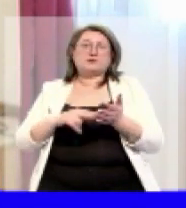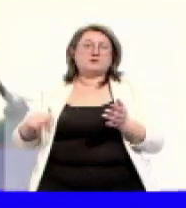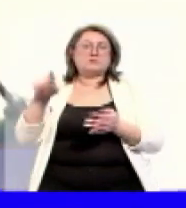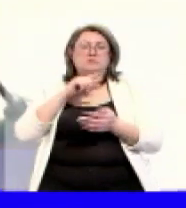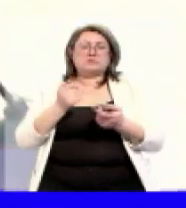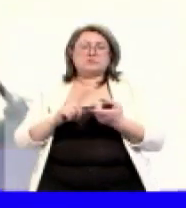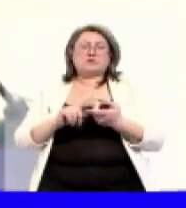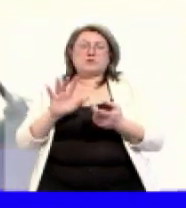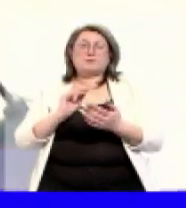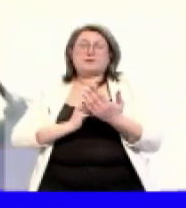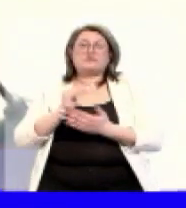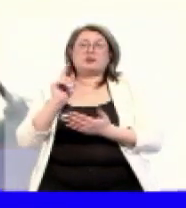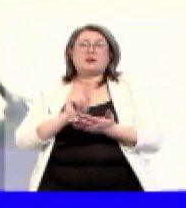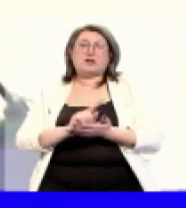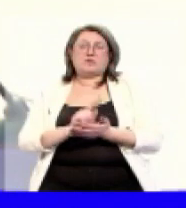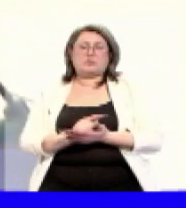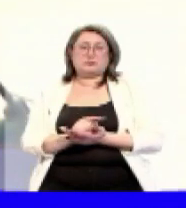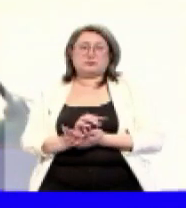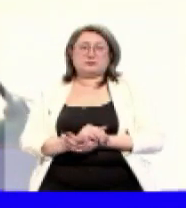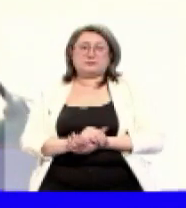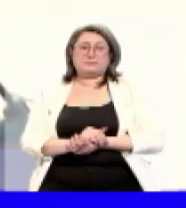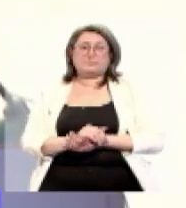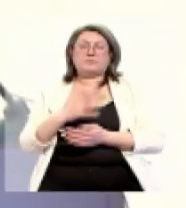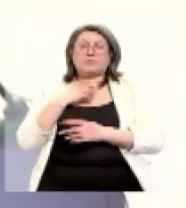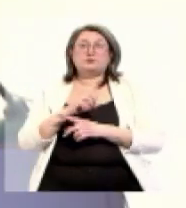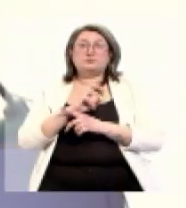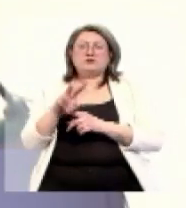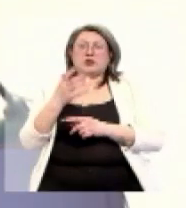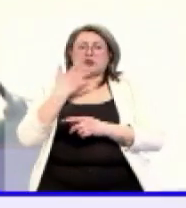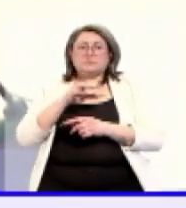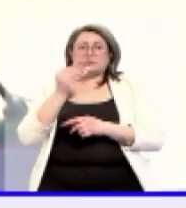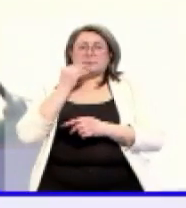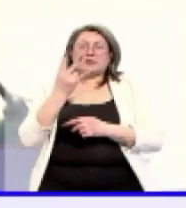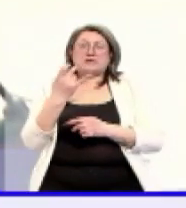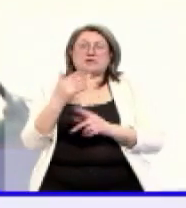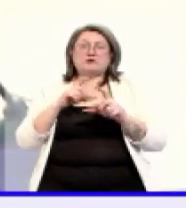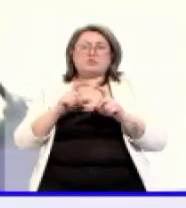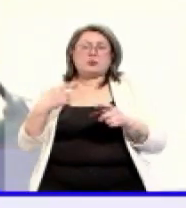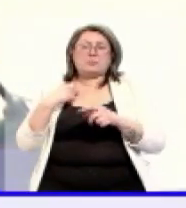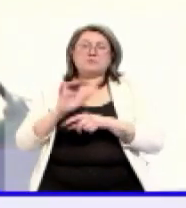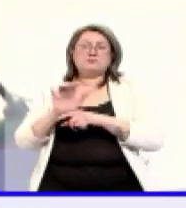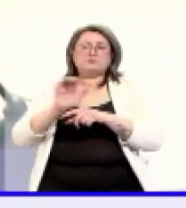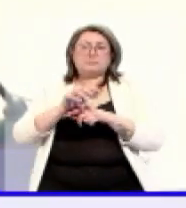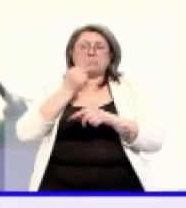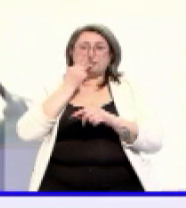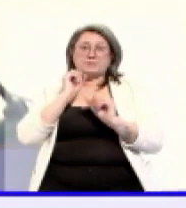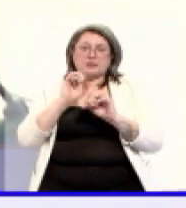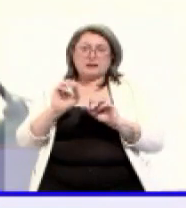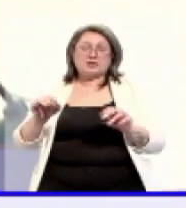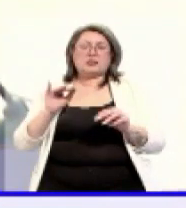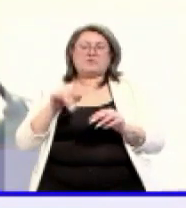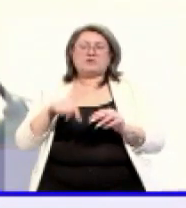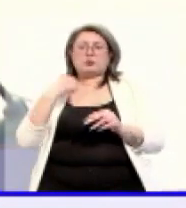олар. Сюда входит НДС. Бірнеше мектепті ыстық тамақпен қамтып отырмыз. Азық-түлік өнімдерін жеткіземіз. Биыл тамақтану